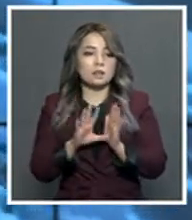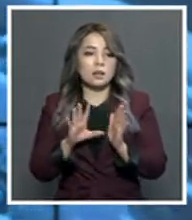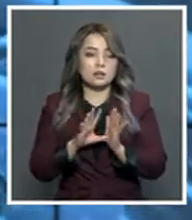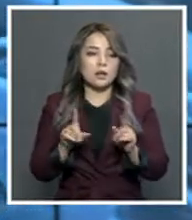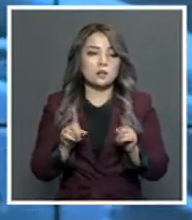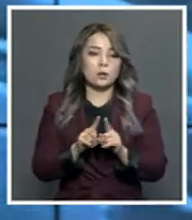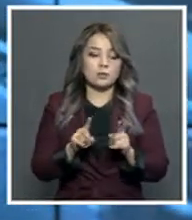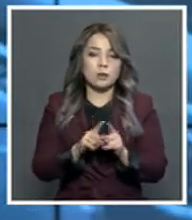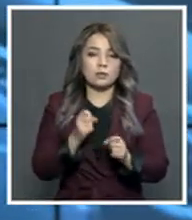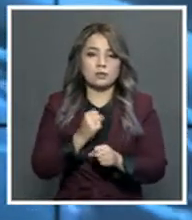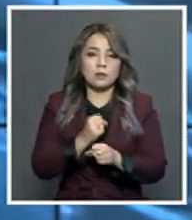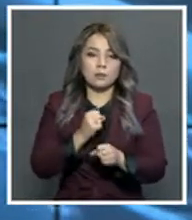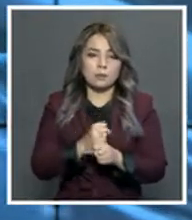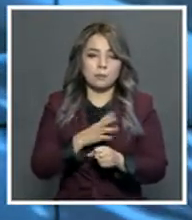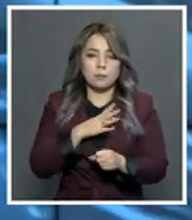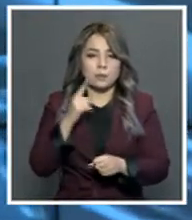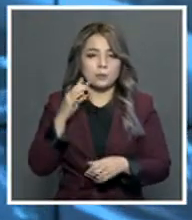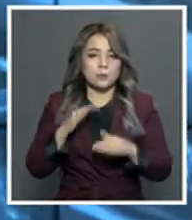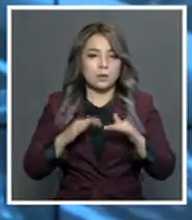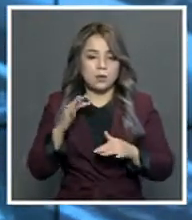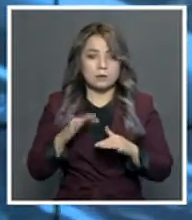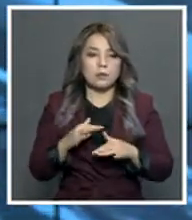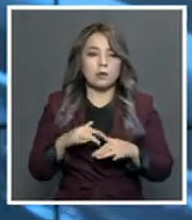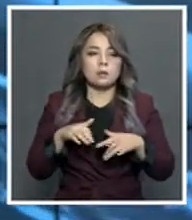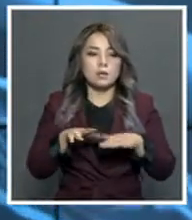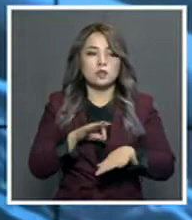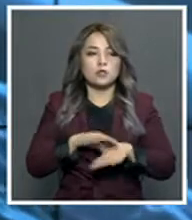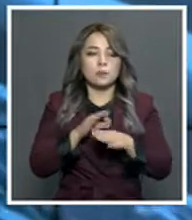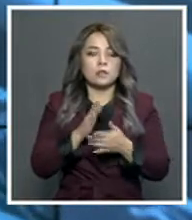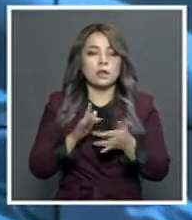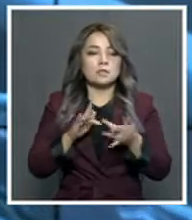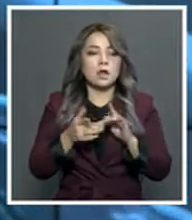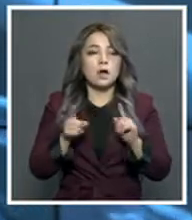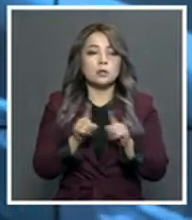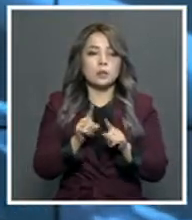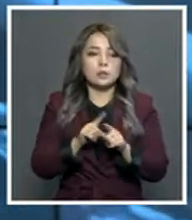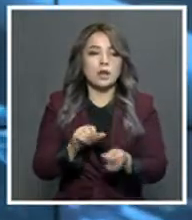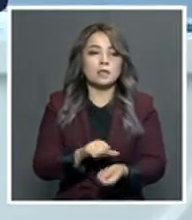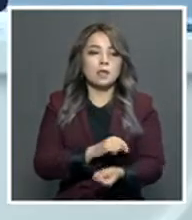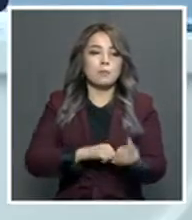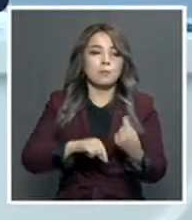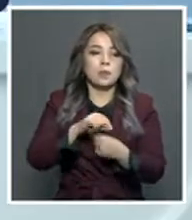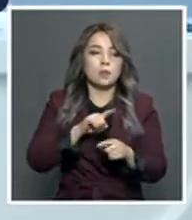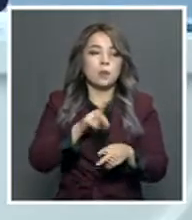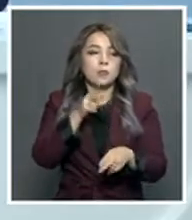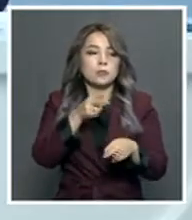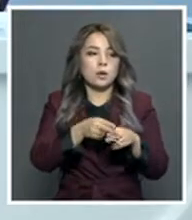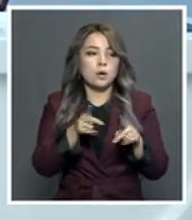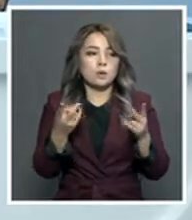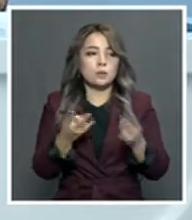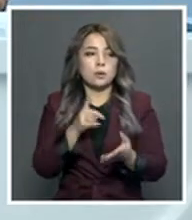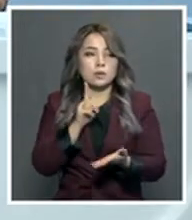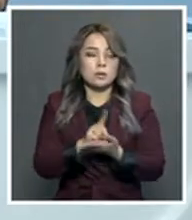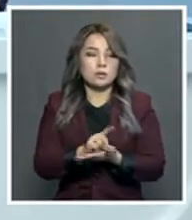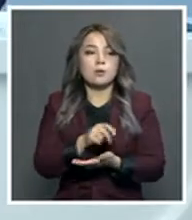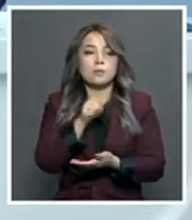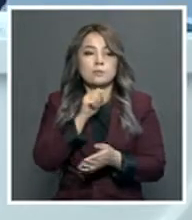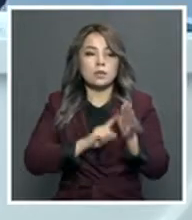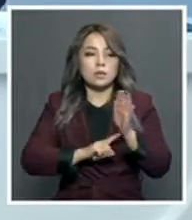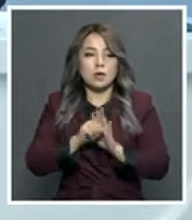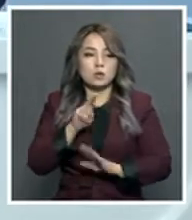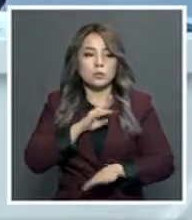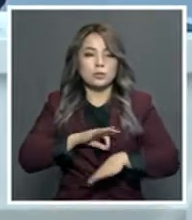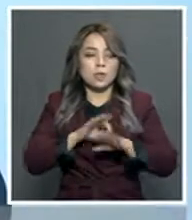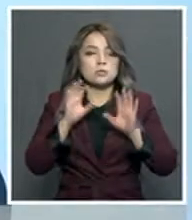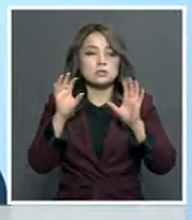қамендар арқылы жасалатын күмәнді ақша операциялары тоқтатылады. Бұл интернеттегі есірткі бизнесіне тосқауыл қою үшін қолға алынды.